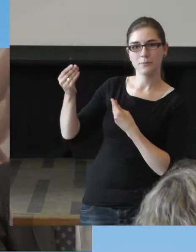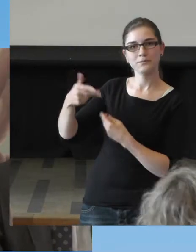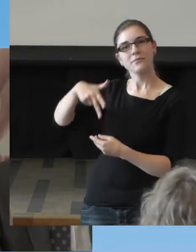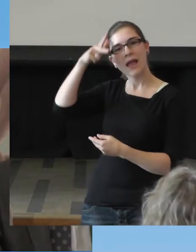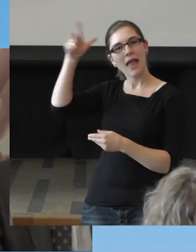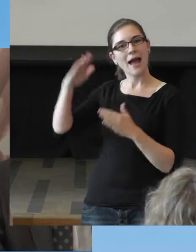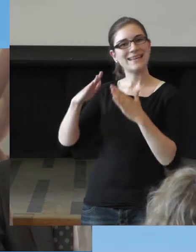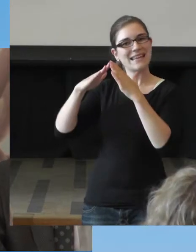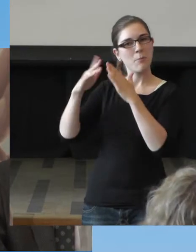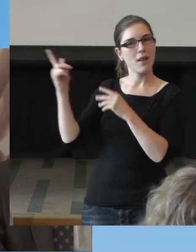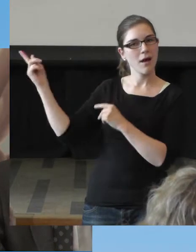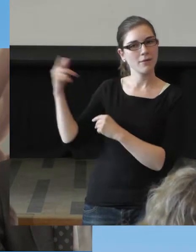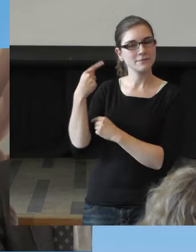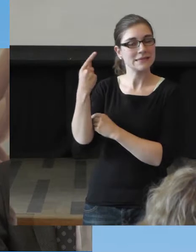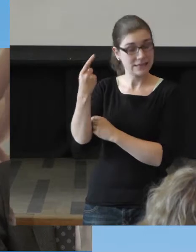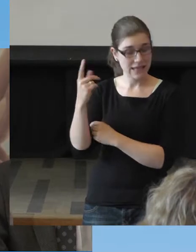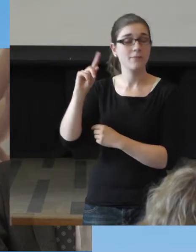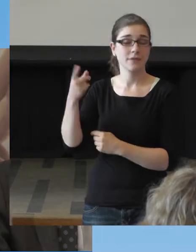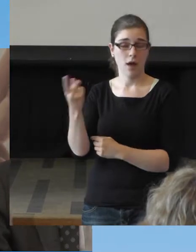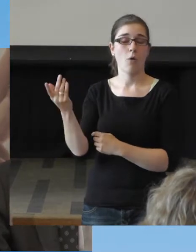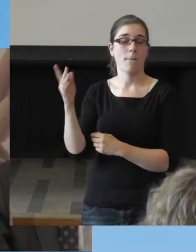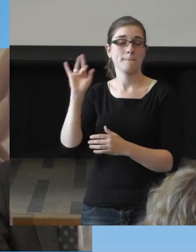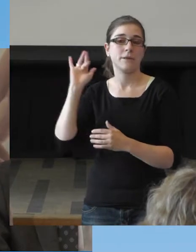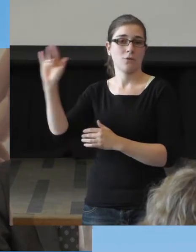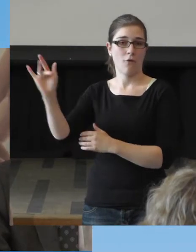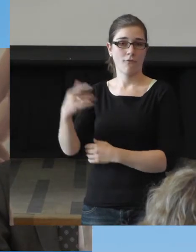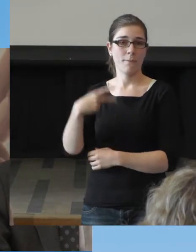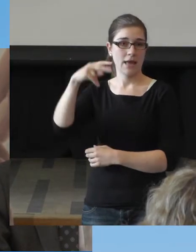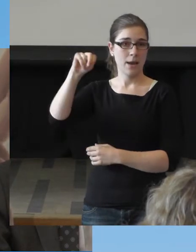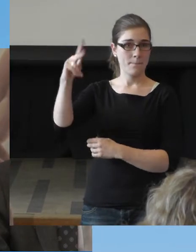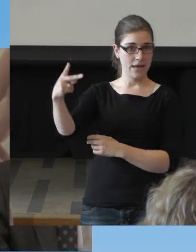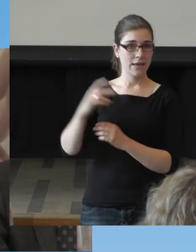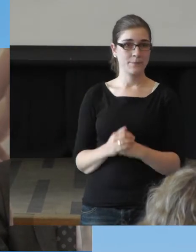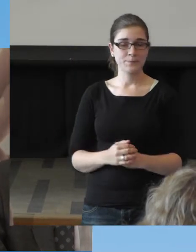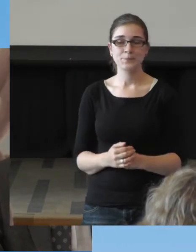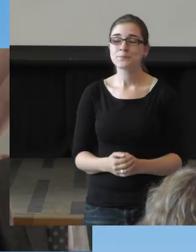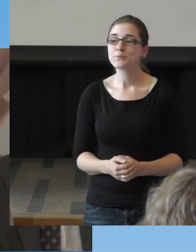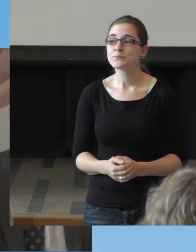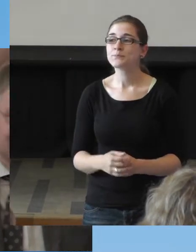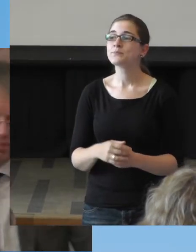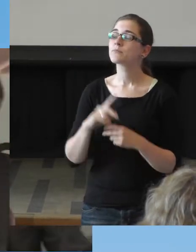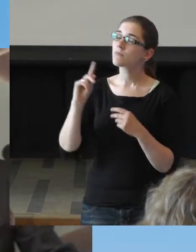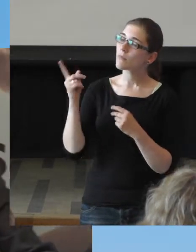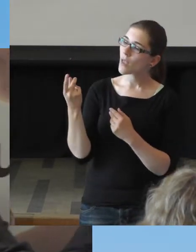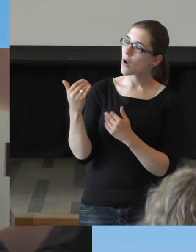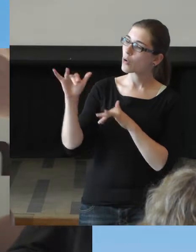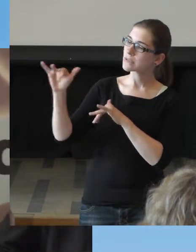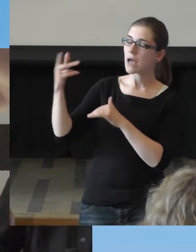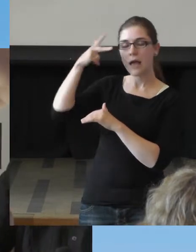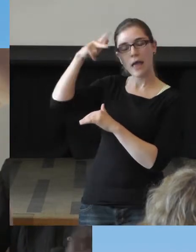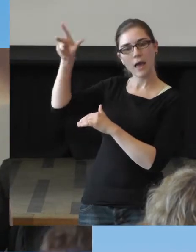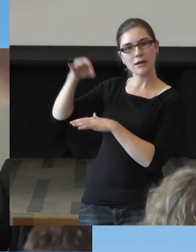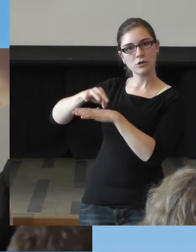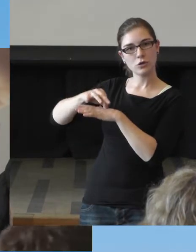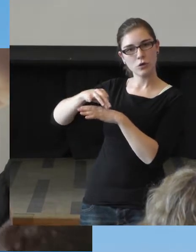Herrn Rolf Giebeler, er ist betroffen von der Polyneuropathie. Ich begrüße Herrn Dr.